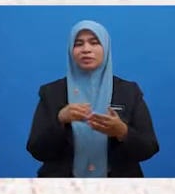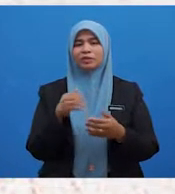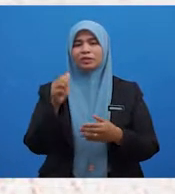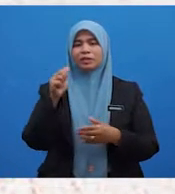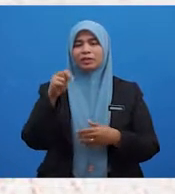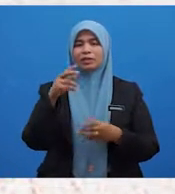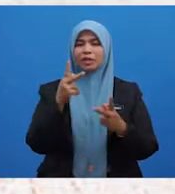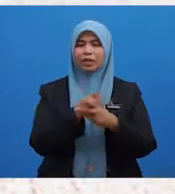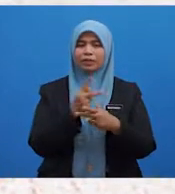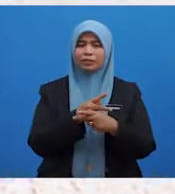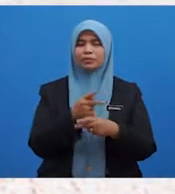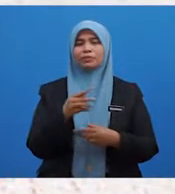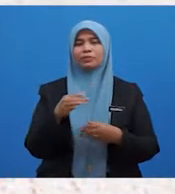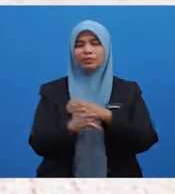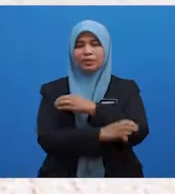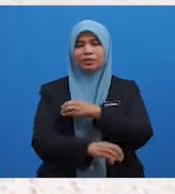negeri.